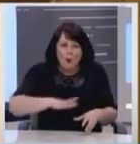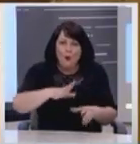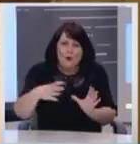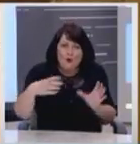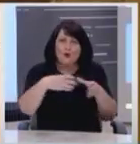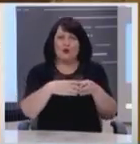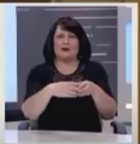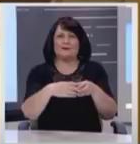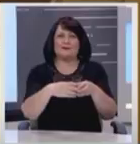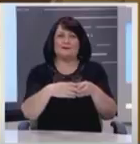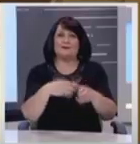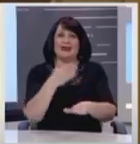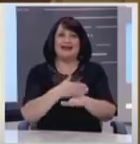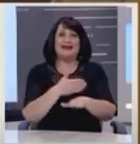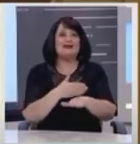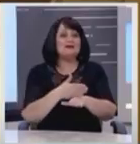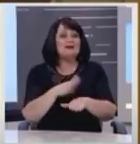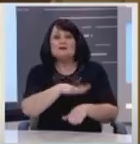υπό το καθεστώς εγγυήσεων